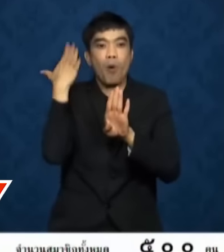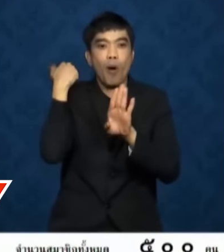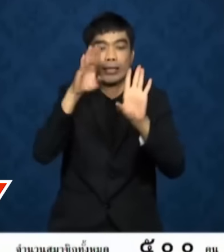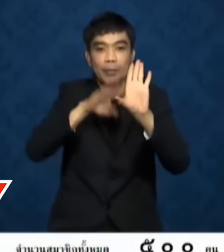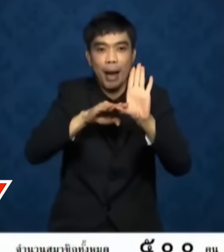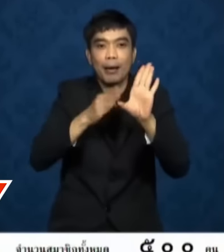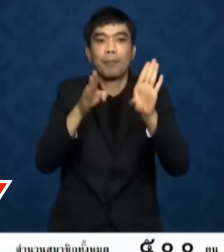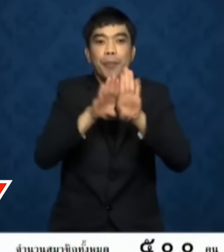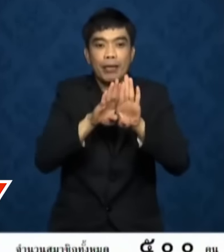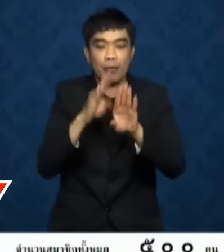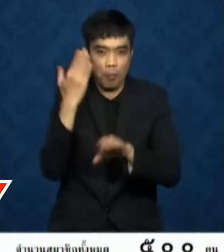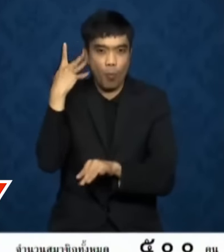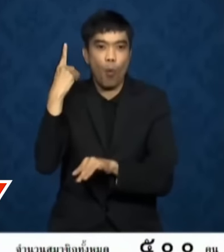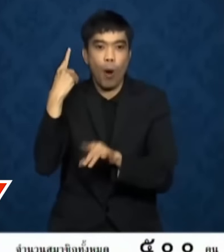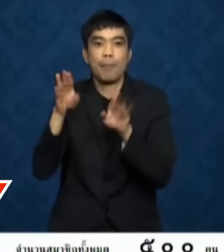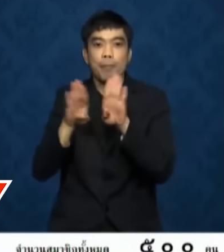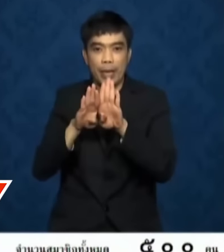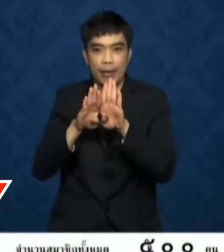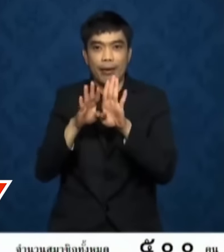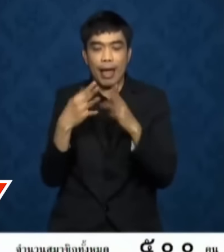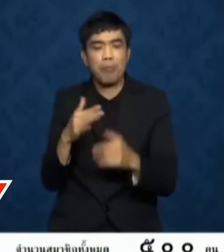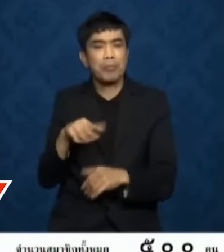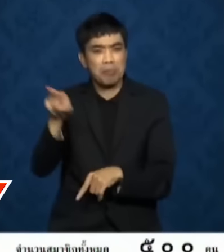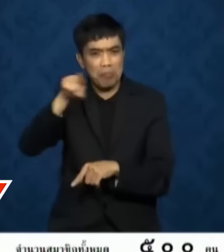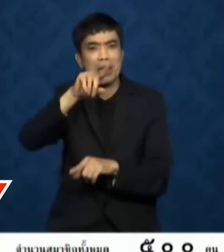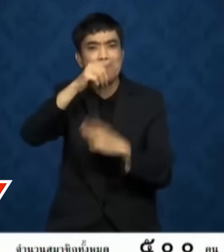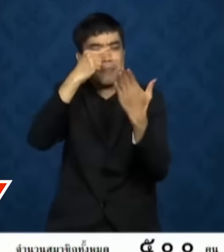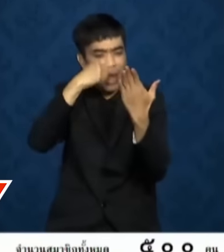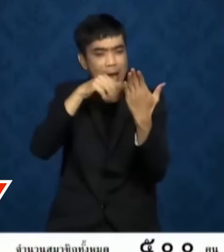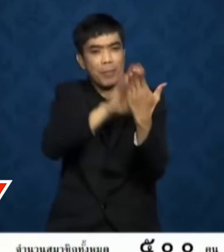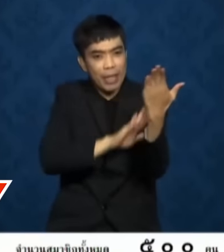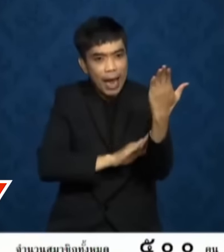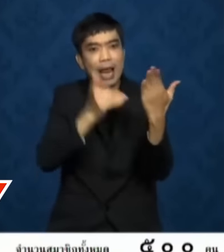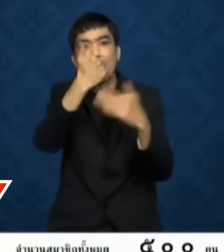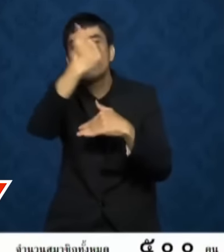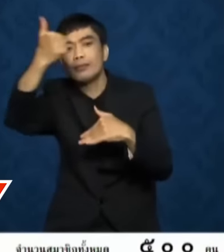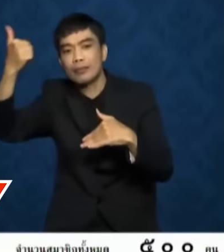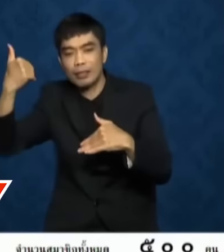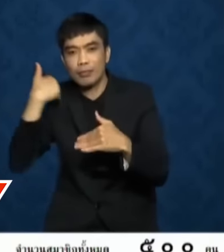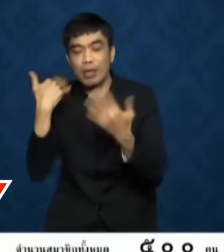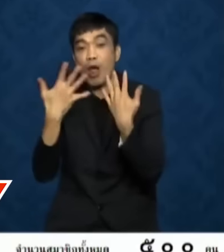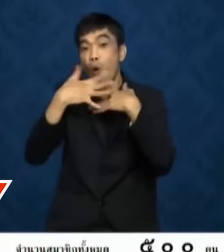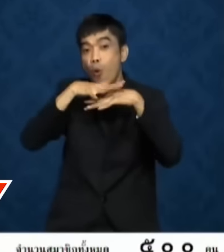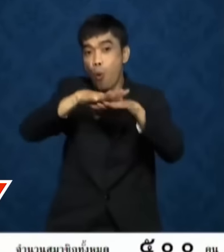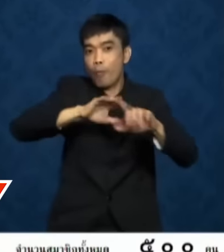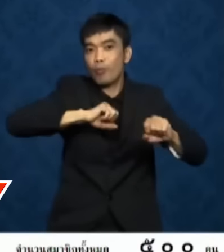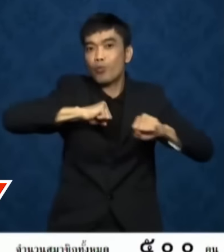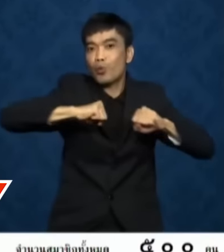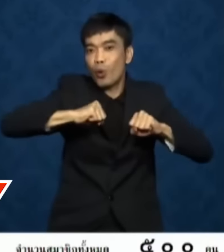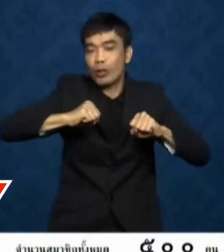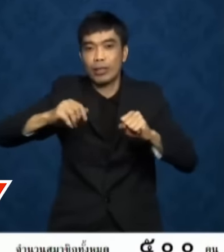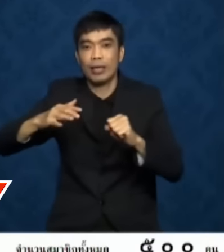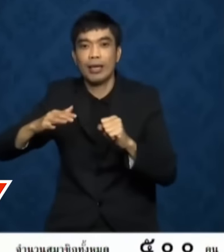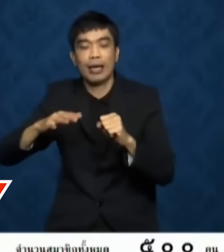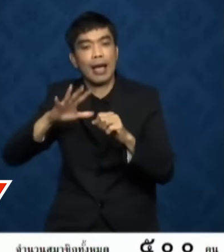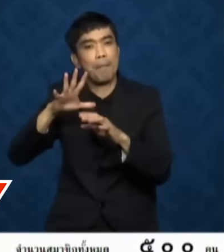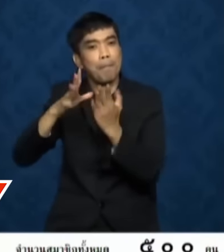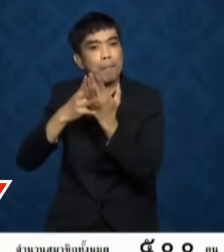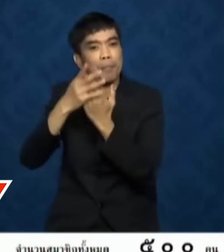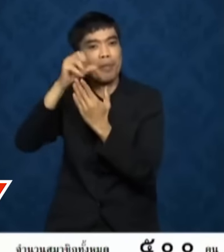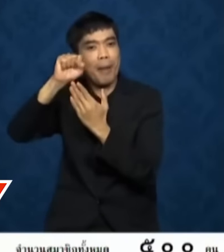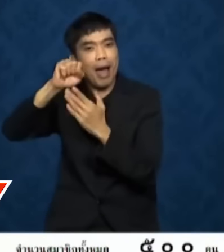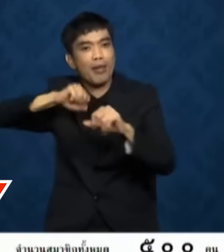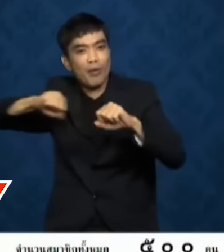ลน์แบบนี้แหละครับท่านประธานก็เป็นวิธีที่หลายประเทศนั้นใช้ในการเพิ่มการมีส่วนร่วมของเยาวชนอย่างเช่น Youth Parliament หรือว่าสภาเยาวชนที่สหราชอ